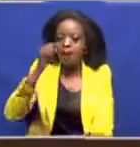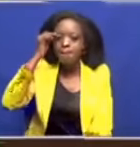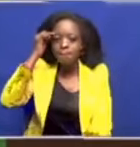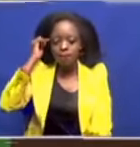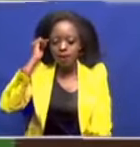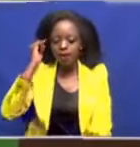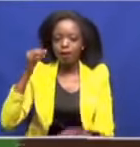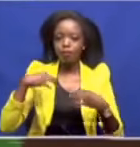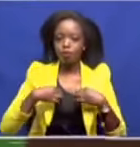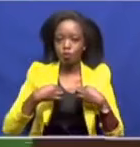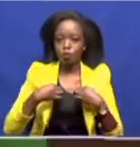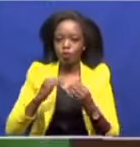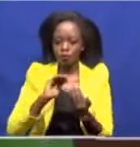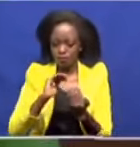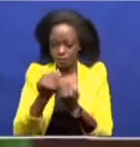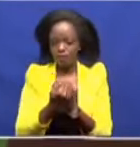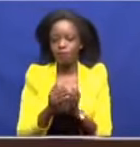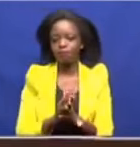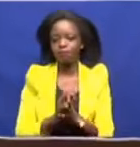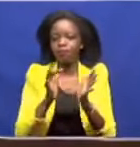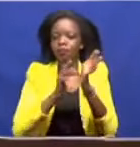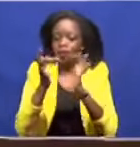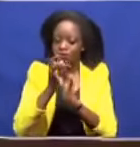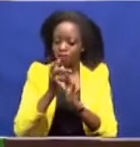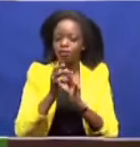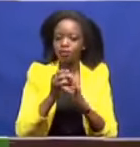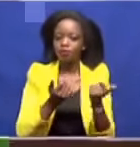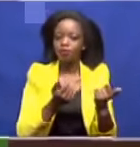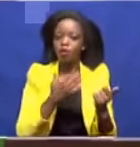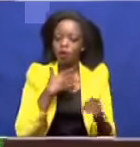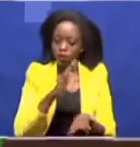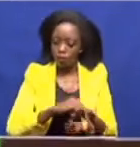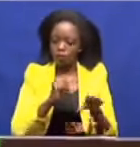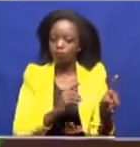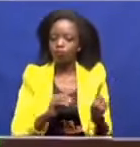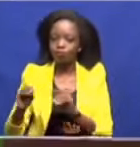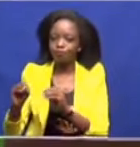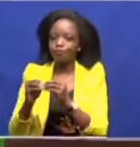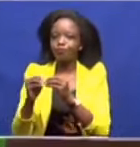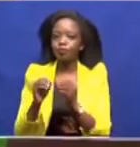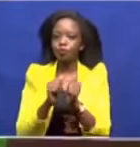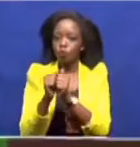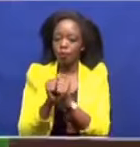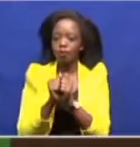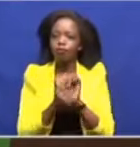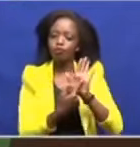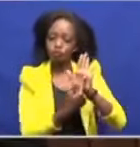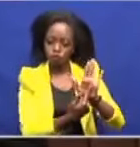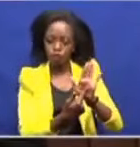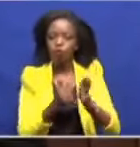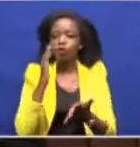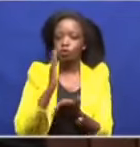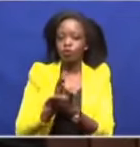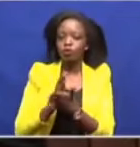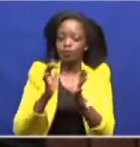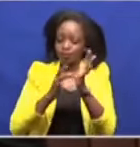sheet. Na basi Yesu anawapeleka pale ili adhihirishe umungu wake, adhihirishe yeye